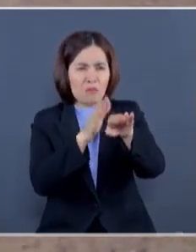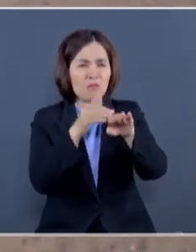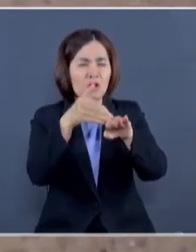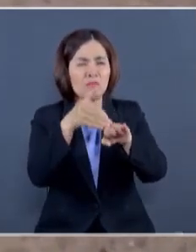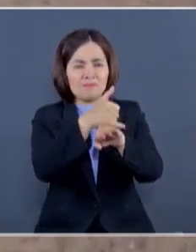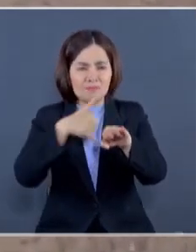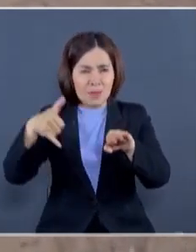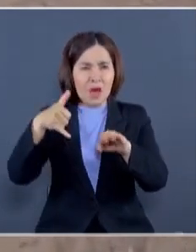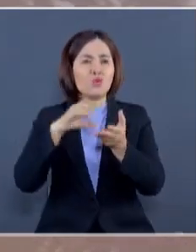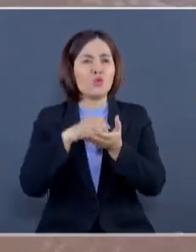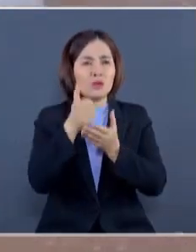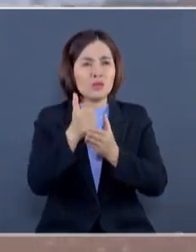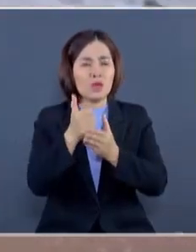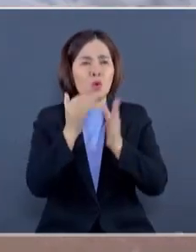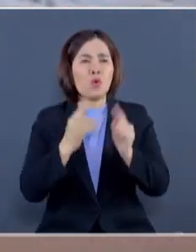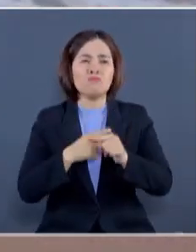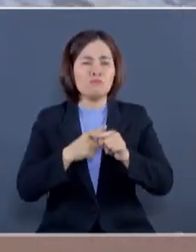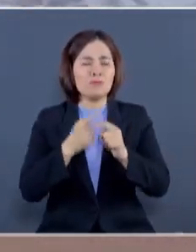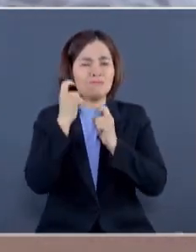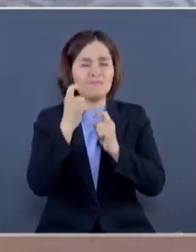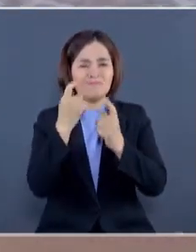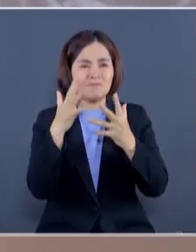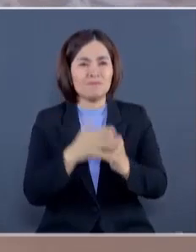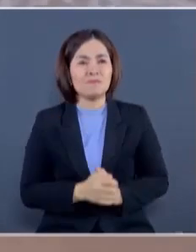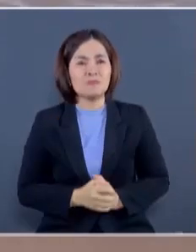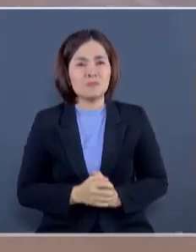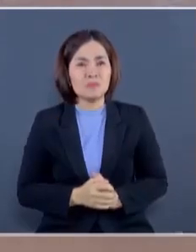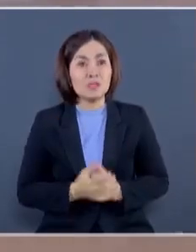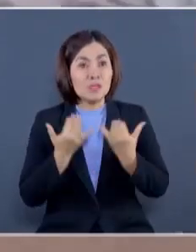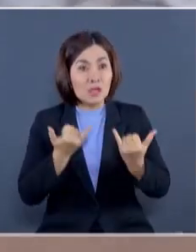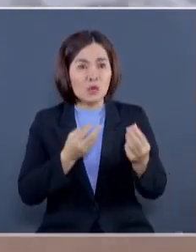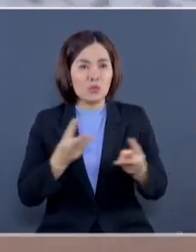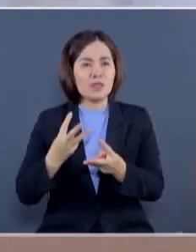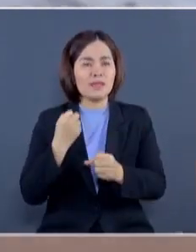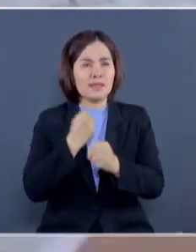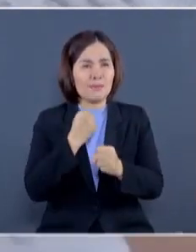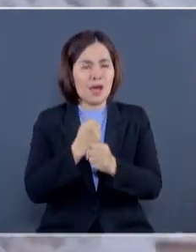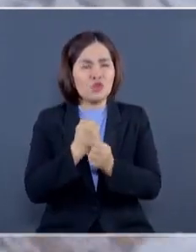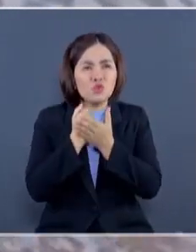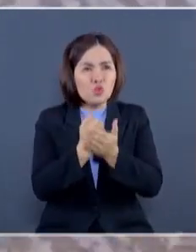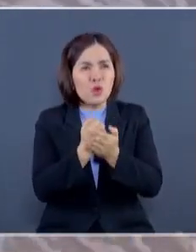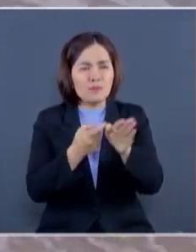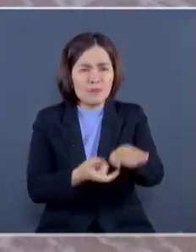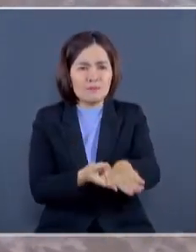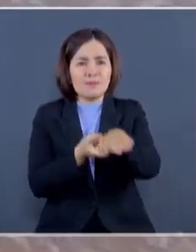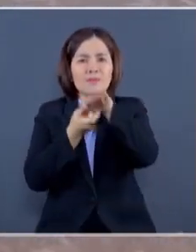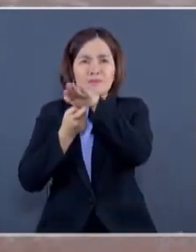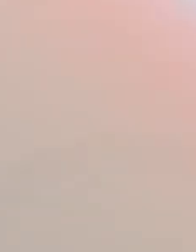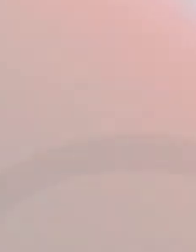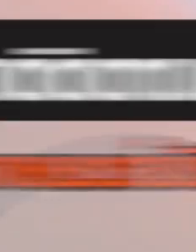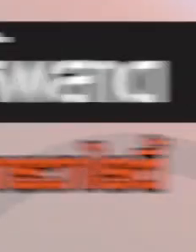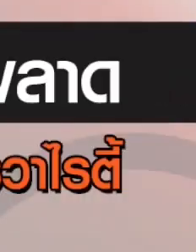ไม่เป็นอะไรครับเบื้องต้นนะคะเจ้าหน้าที่กู้ภัยก็นำรถยกมาเคลื่อนย้ายรถคันนี้ขึ้นจากทะเลเป็นที่เรียบร้อยแล้ว